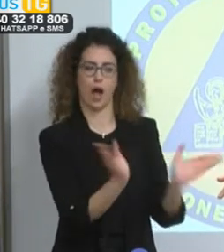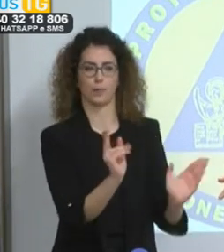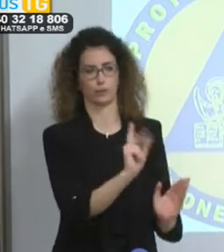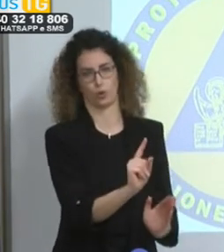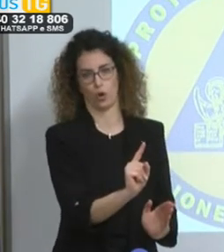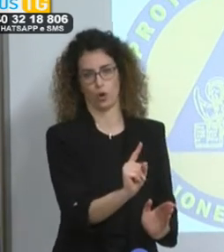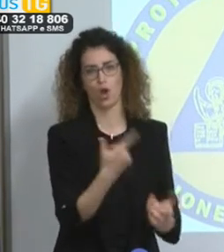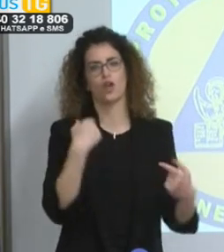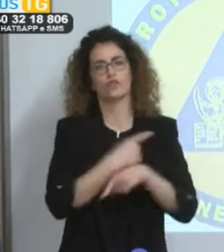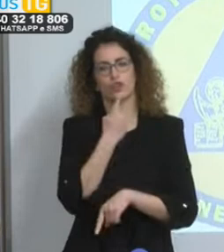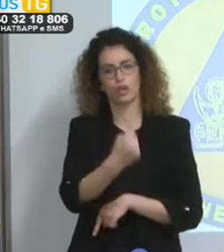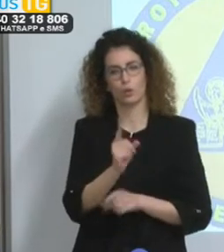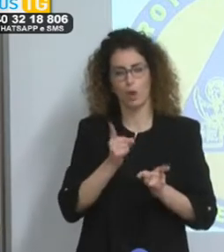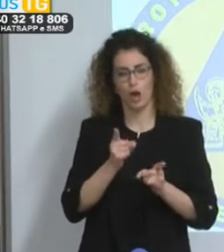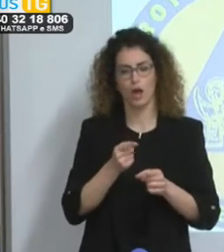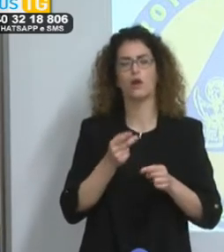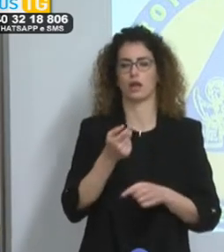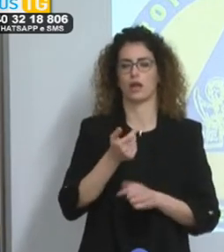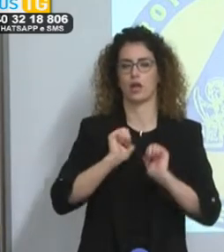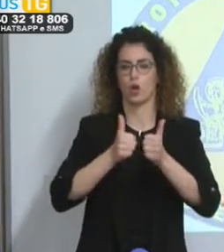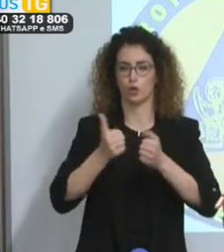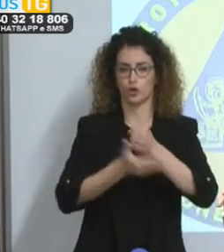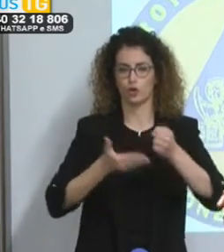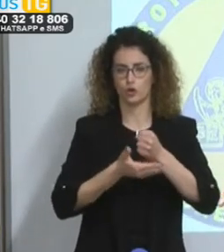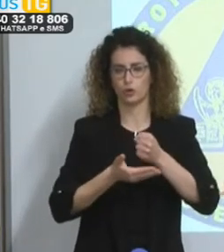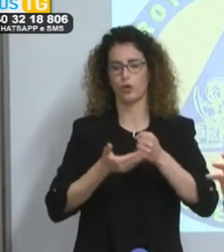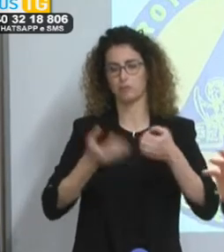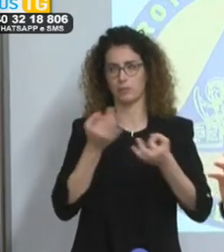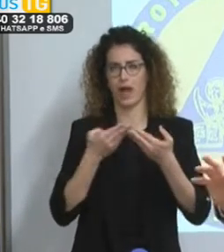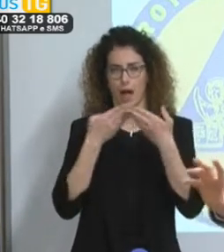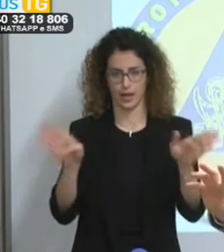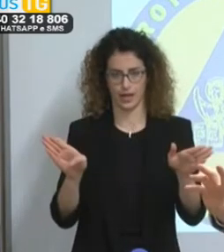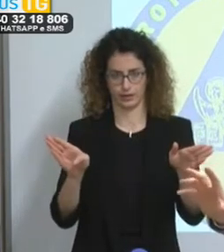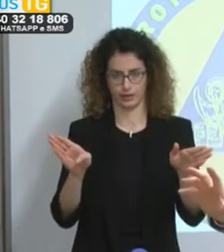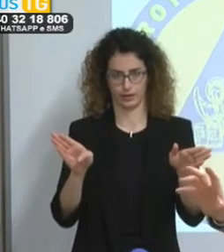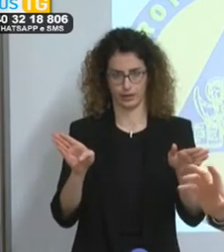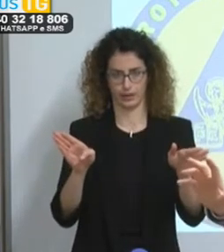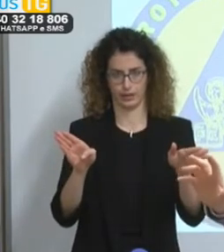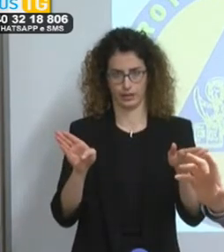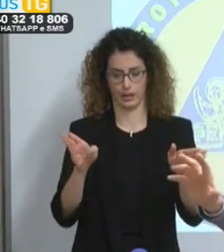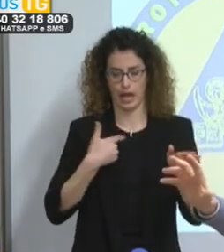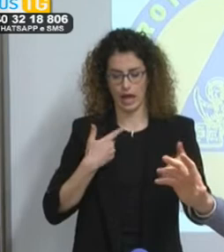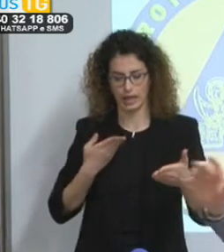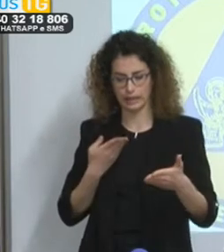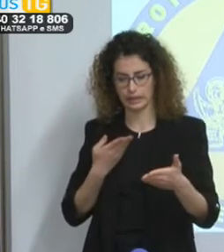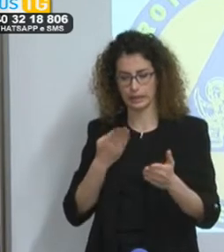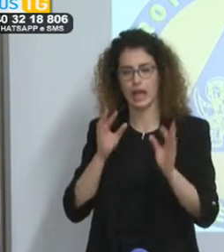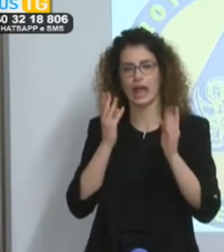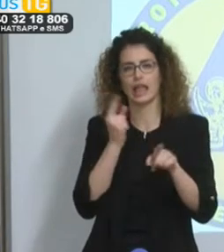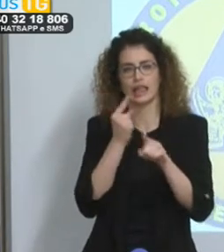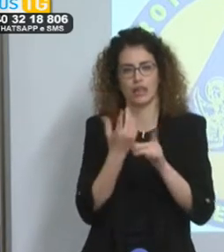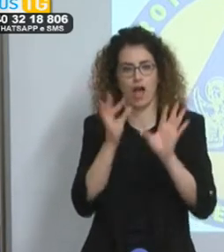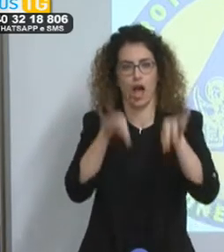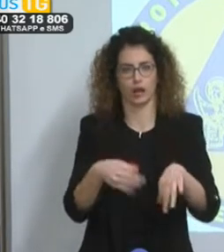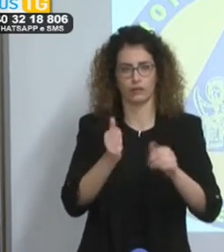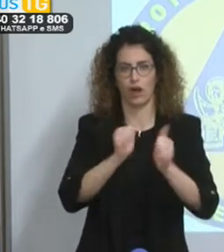siamo aperti, vedremo di capire quanto si può aprire strada facendo, no? Perché per arrivare l'11 giugno con 20.000 persone, cioè